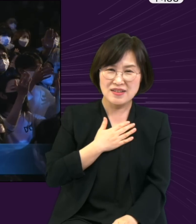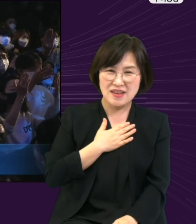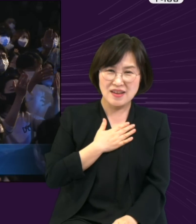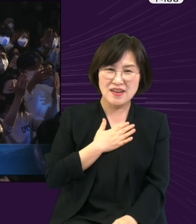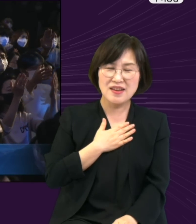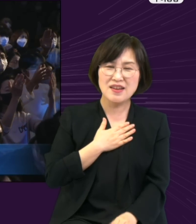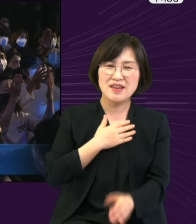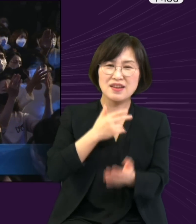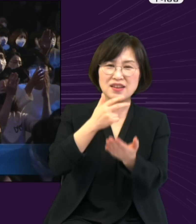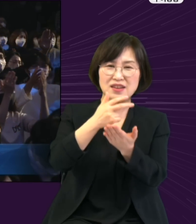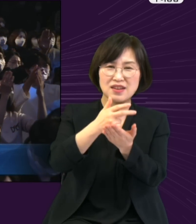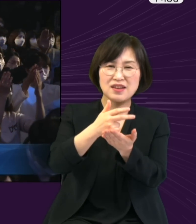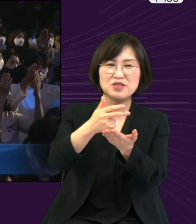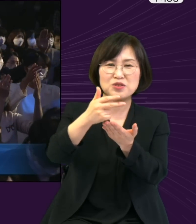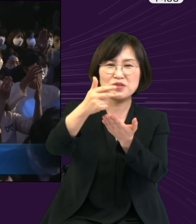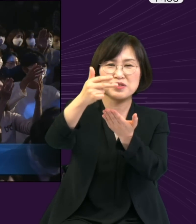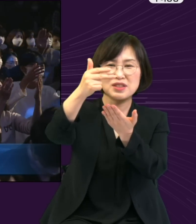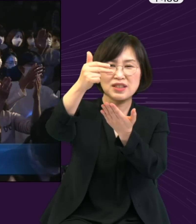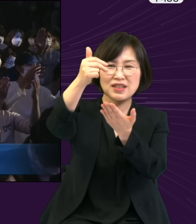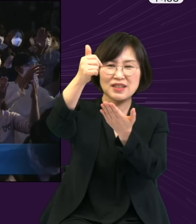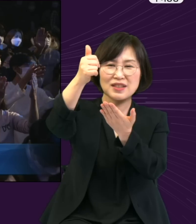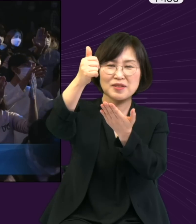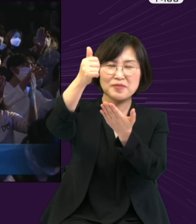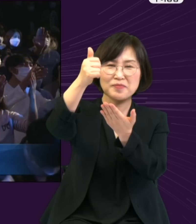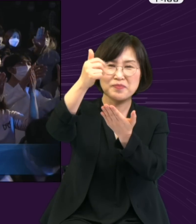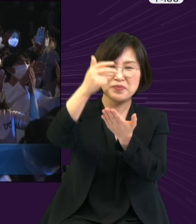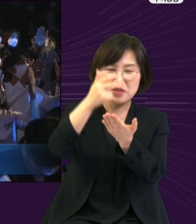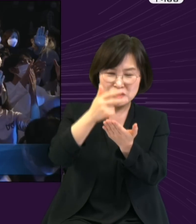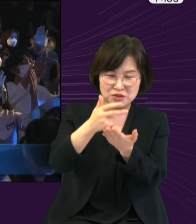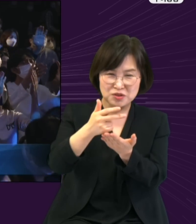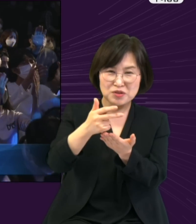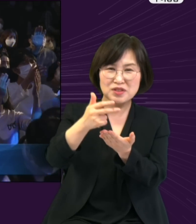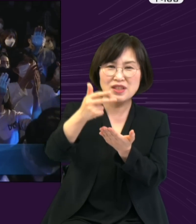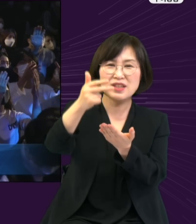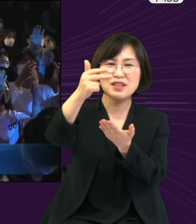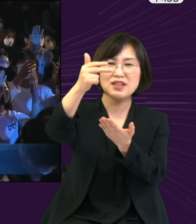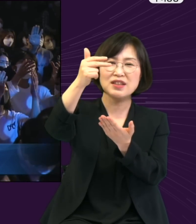나의 주님